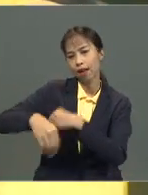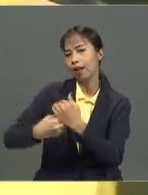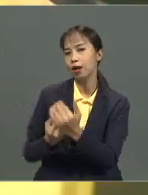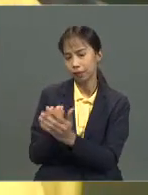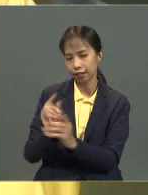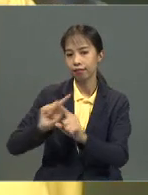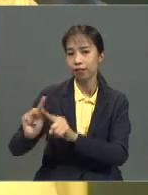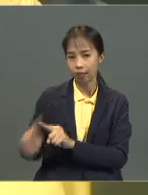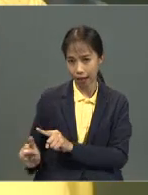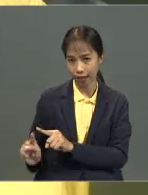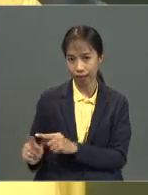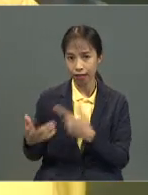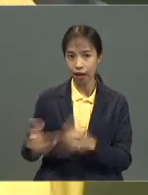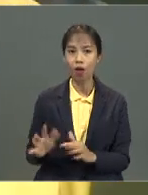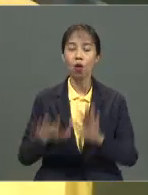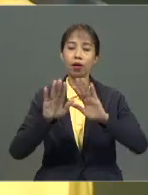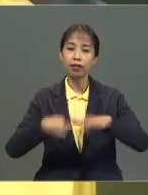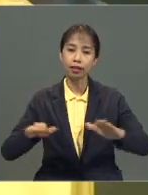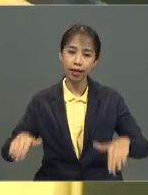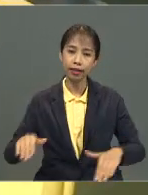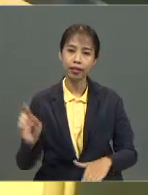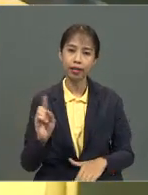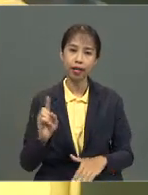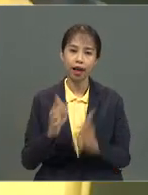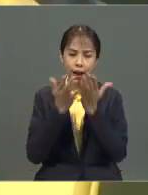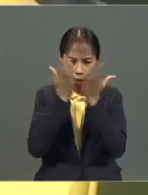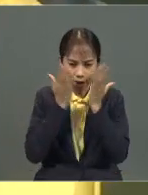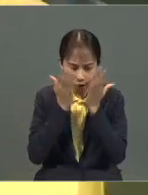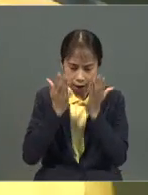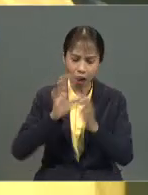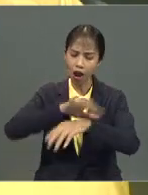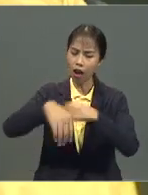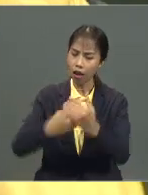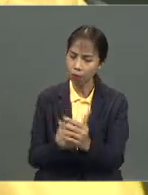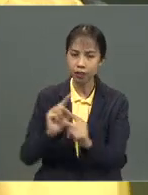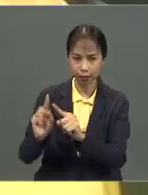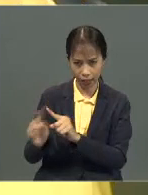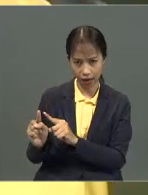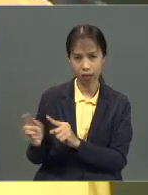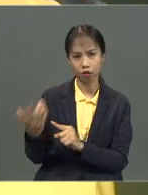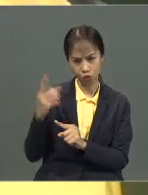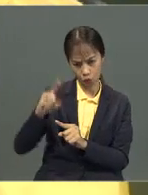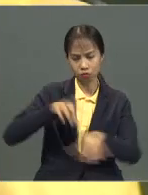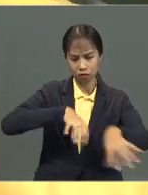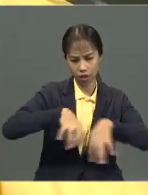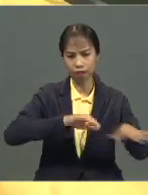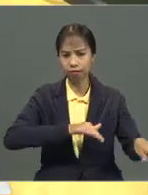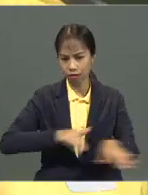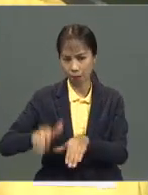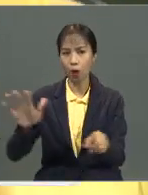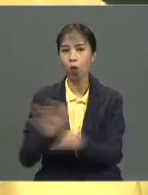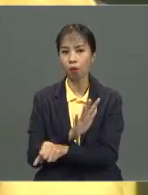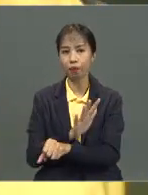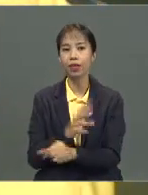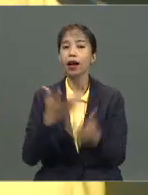อล์สถานที่ที่เด็กจะสามารถล้างหน้าล้างมือนะคะได้เนี่ยอย่างเพียงพอนะคะนอกจากนั้นแล้ว